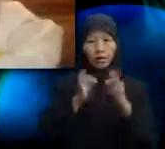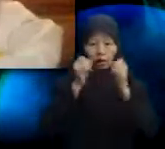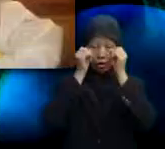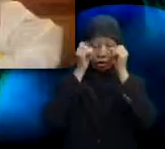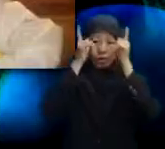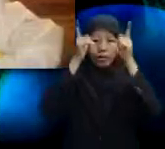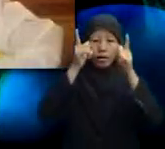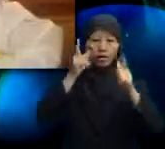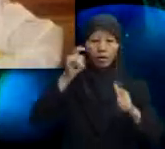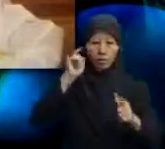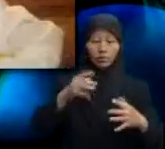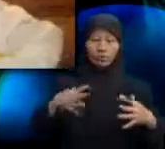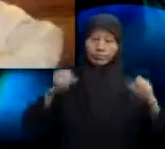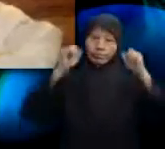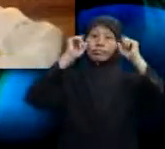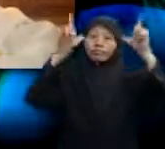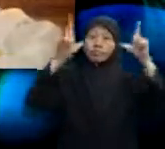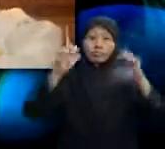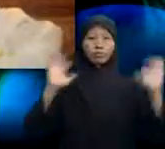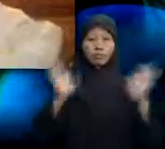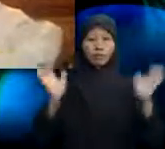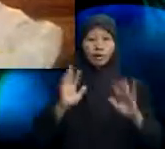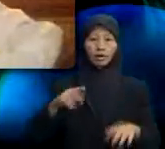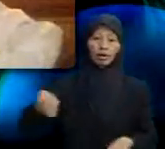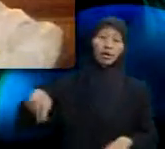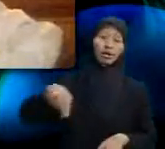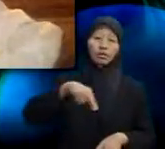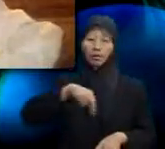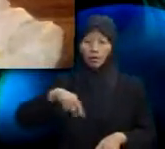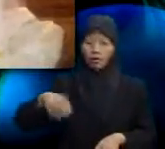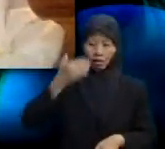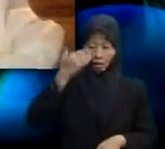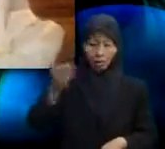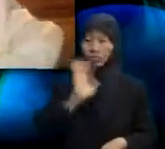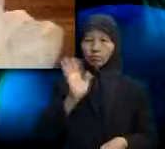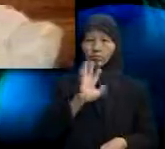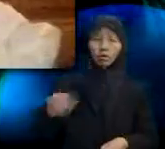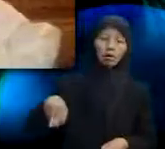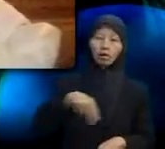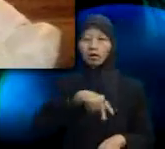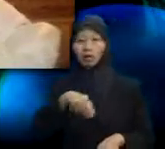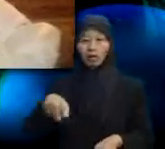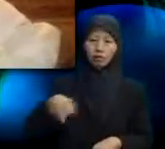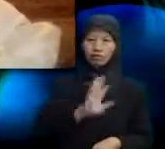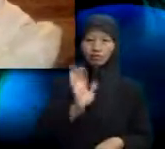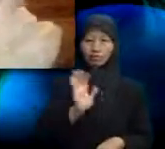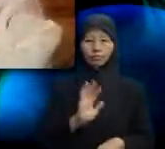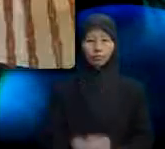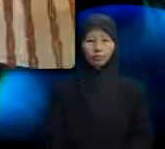bila kita bangun tu, biarlah cergas dan tidaklah berjalan dalam keadaan mengantuk dan terhuyung hayang.